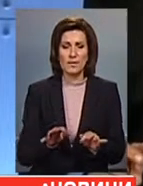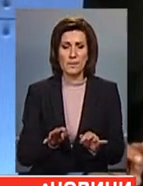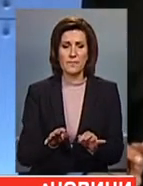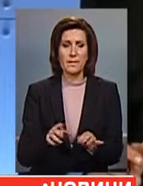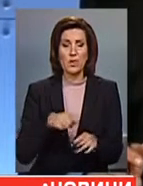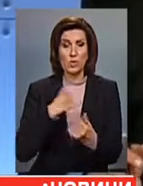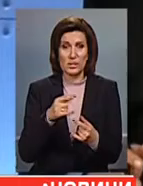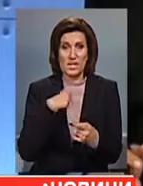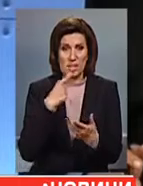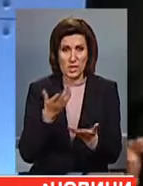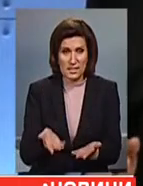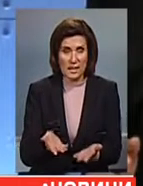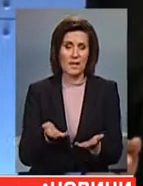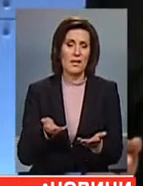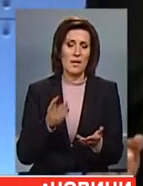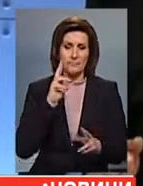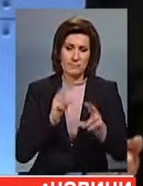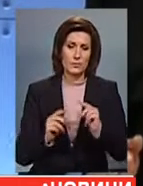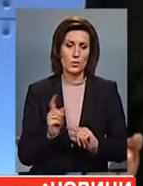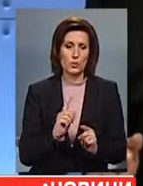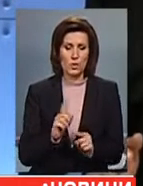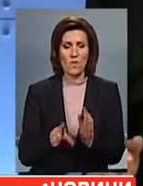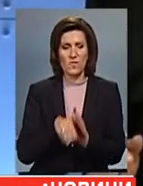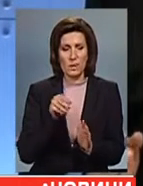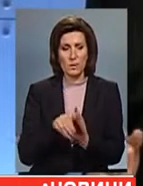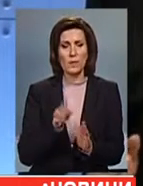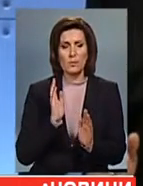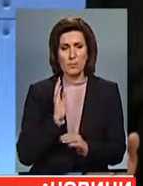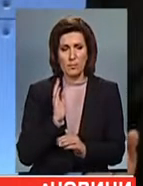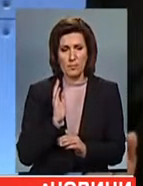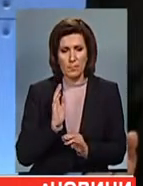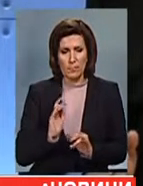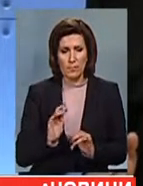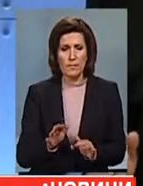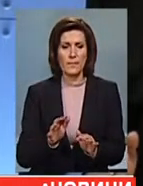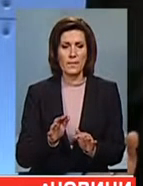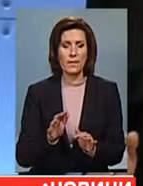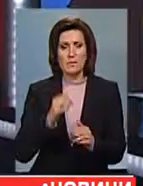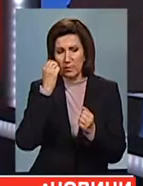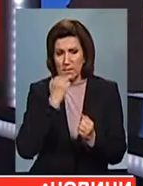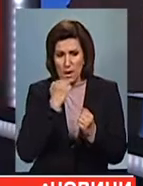про що розказав нам Станіслав. Ну, будемо сподіватися, що вибори пройдуть